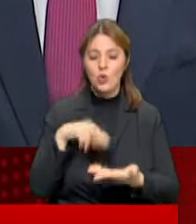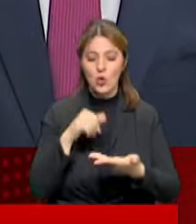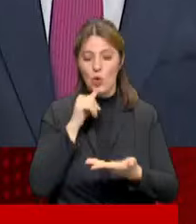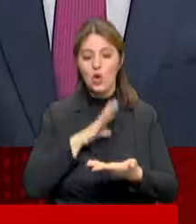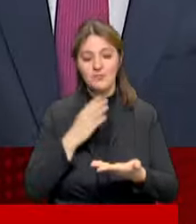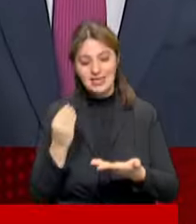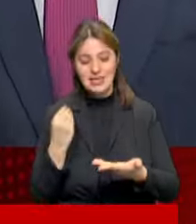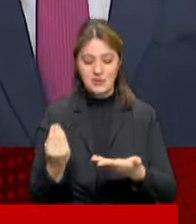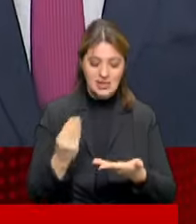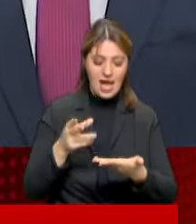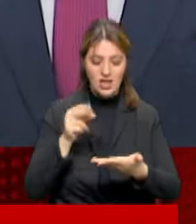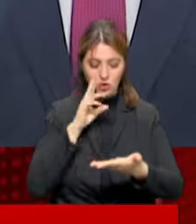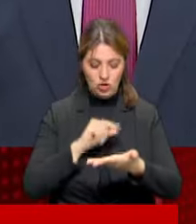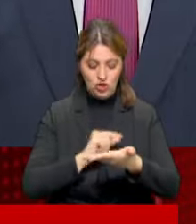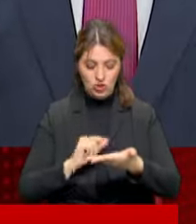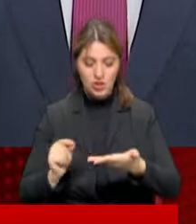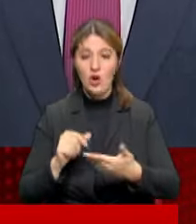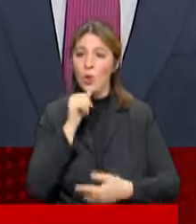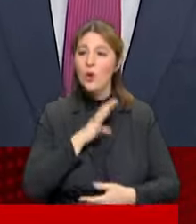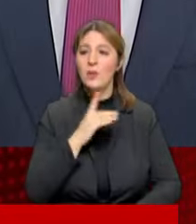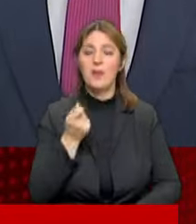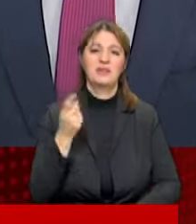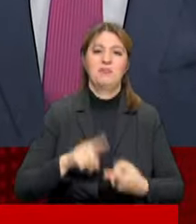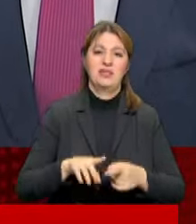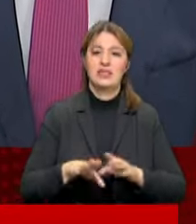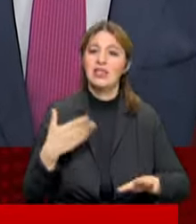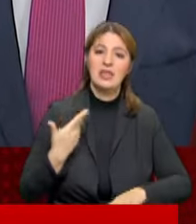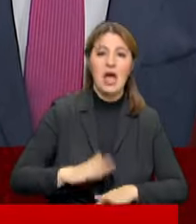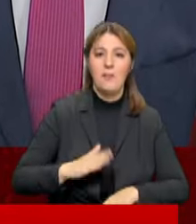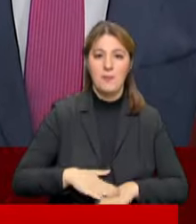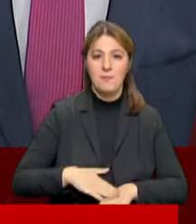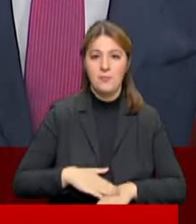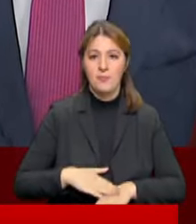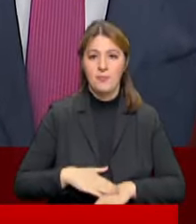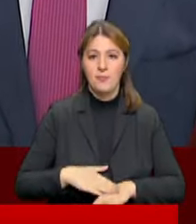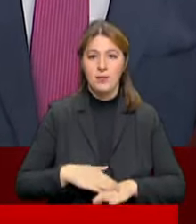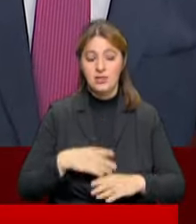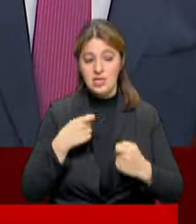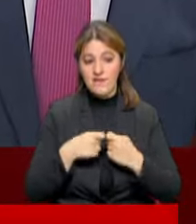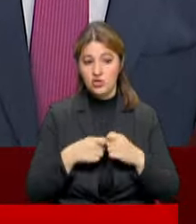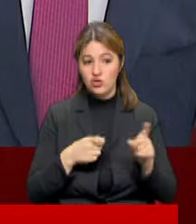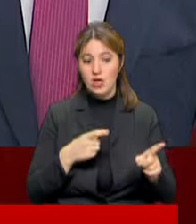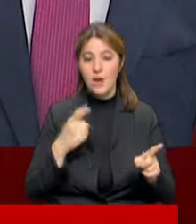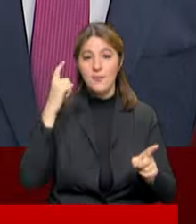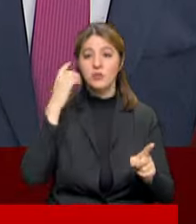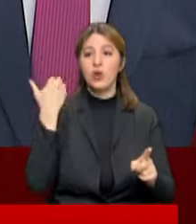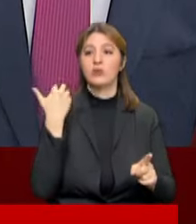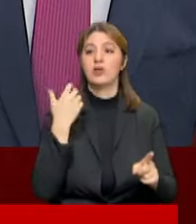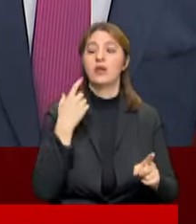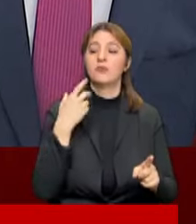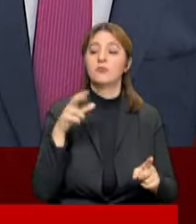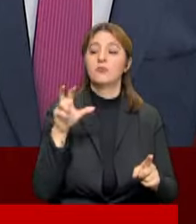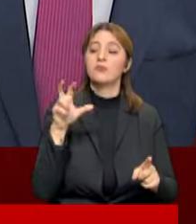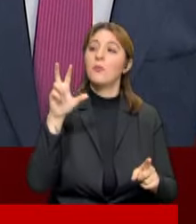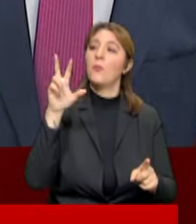oğlum nasılsın iyi misin En sonunda oğlum paramız bitti Ne yapalım cephede Başkomutan Mustafa Kemal